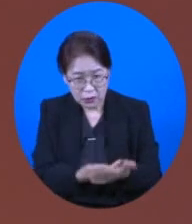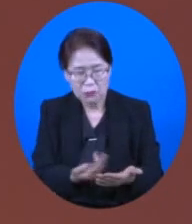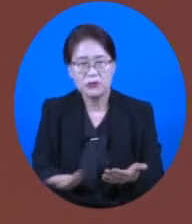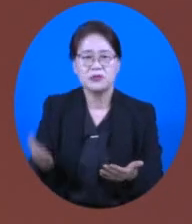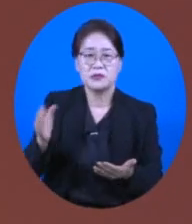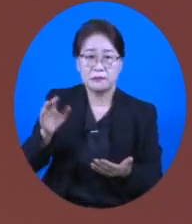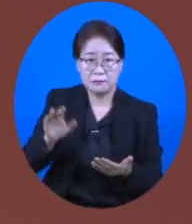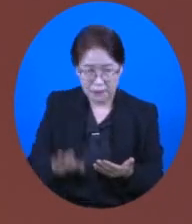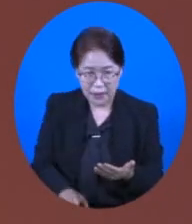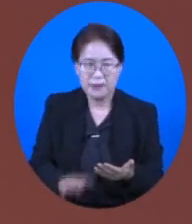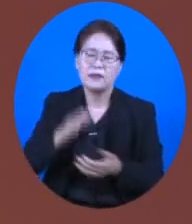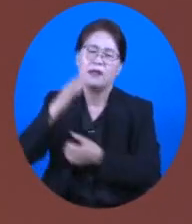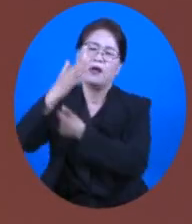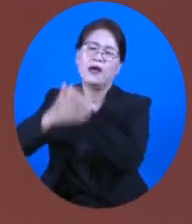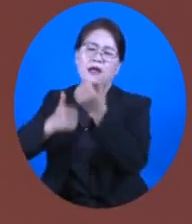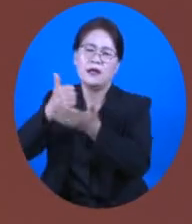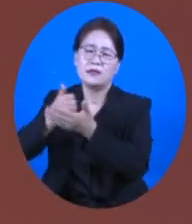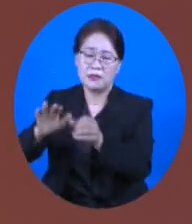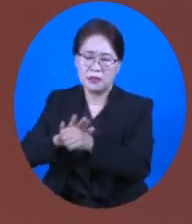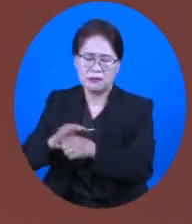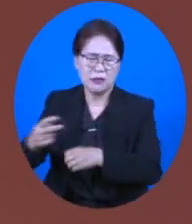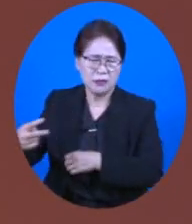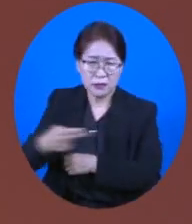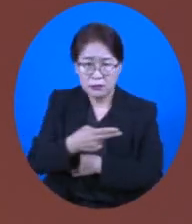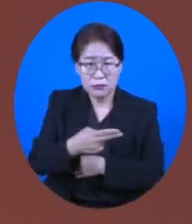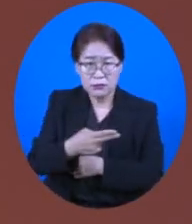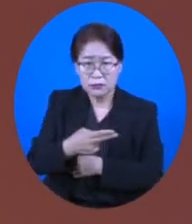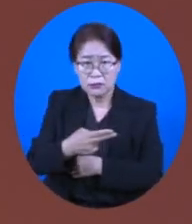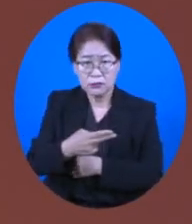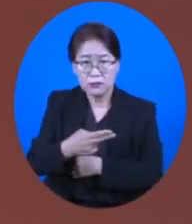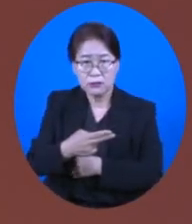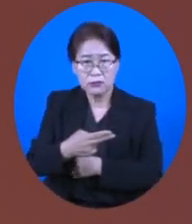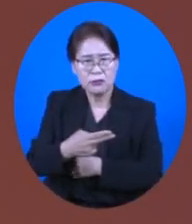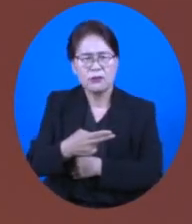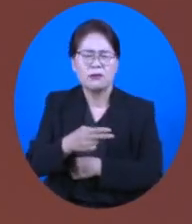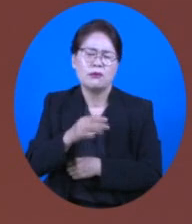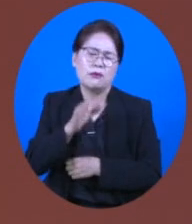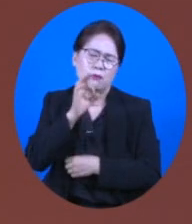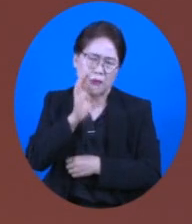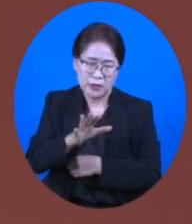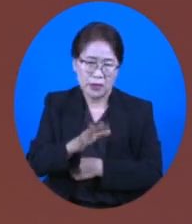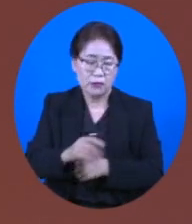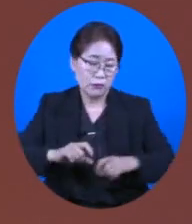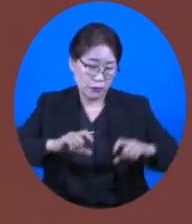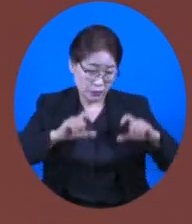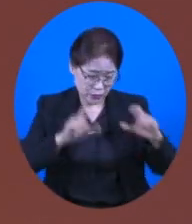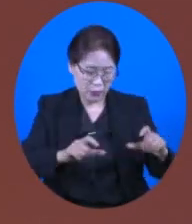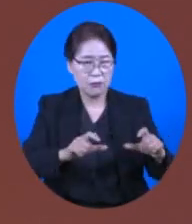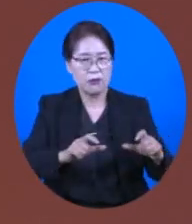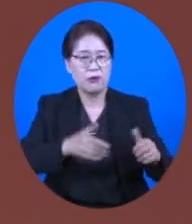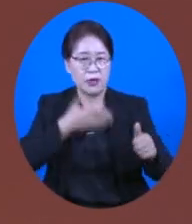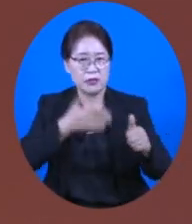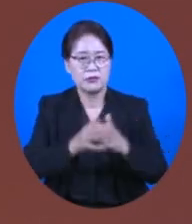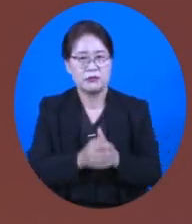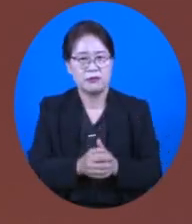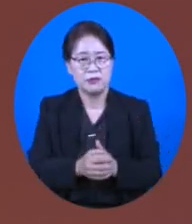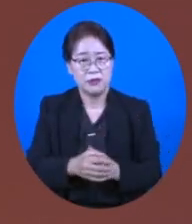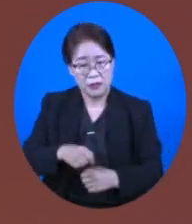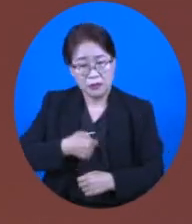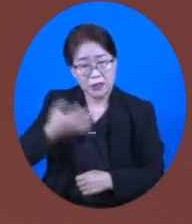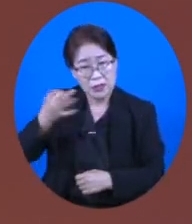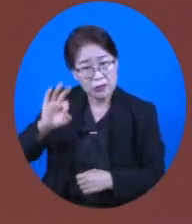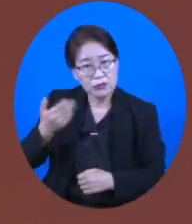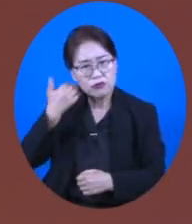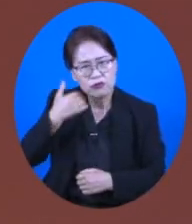연약하여 넘어졌지만 하나님의 사랑에서 끊을 수 있는 것은 아무것도 없다라고 선포를 하셔야 됩니다. 나를 의롭다 하신 이는